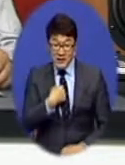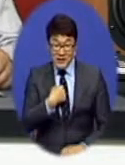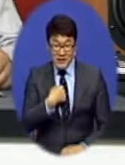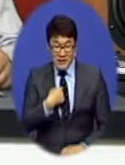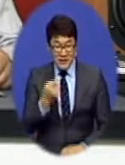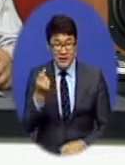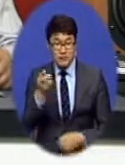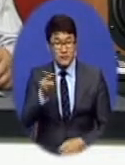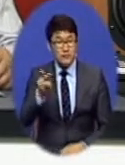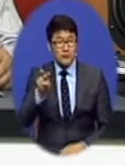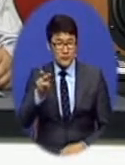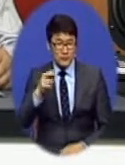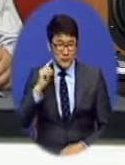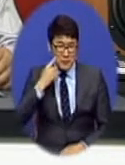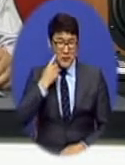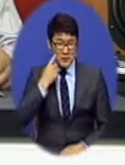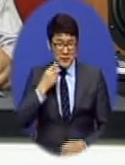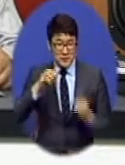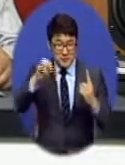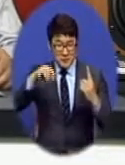고다원 씨, 임명수, 밥 임명수 씨. 네. 아, 네,